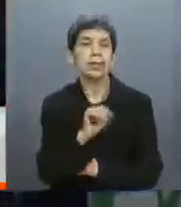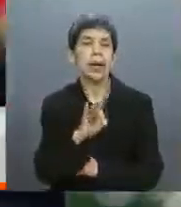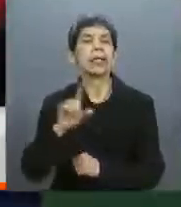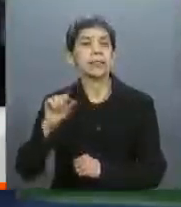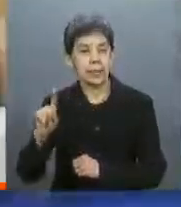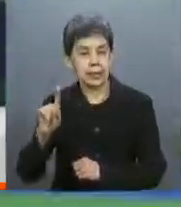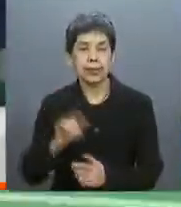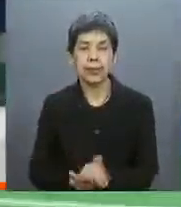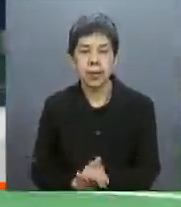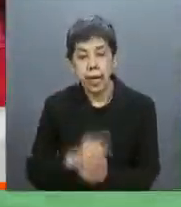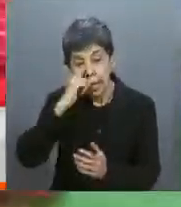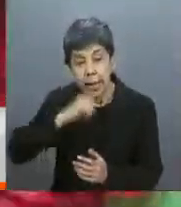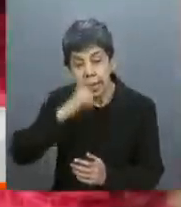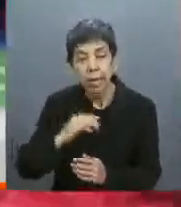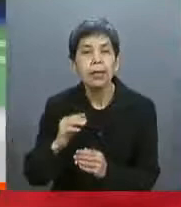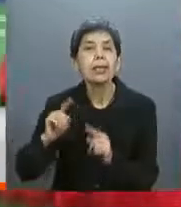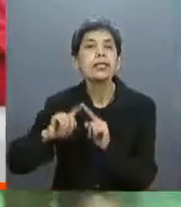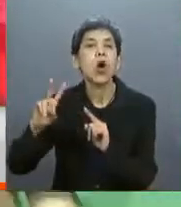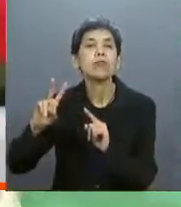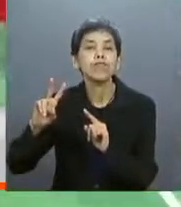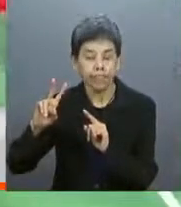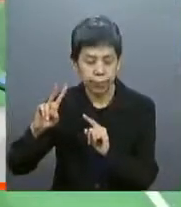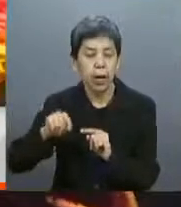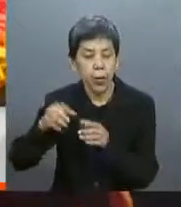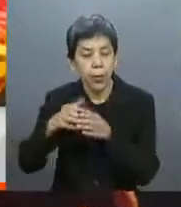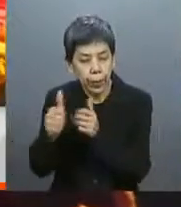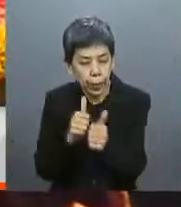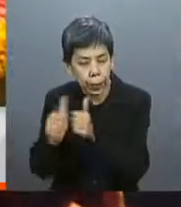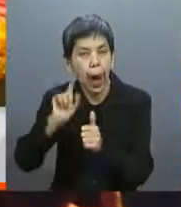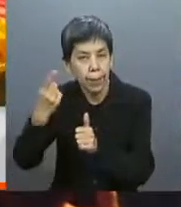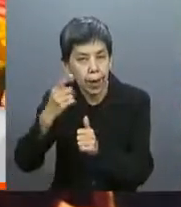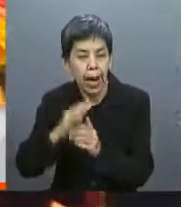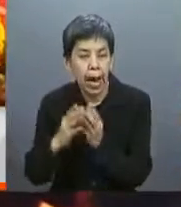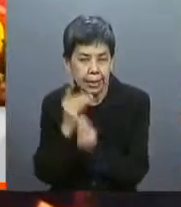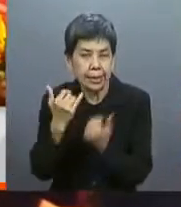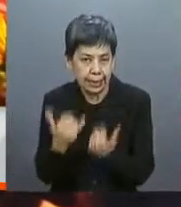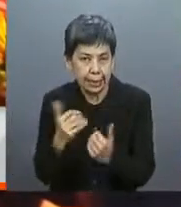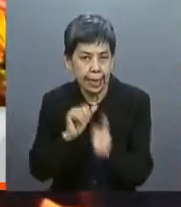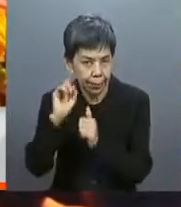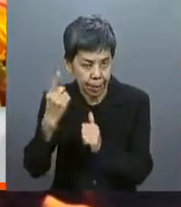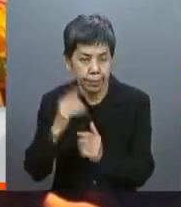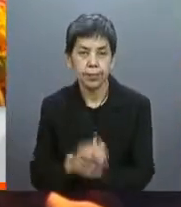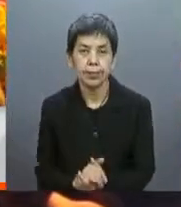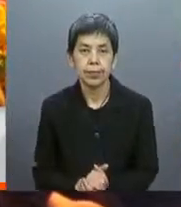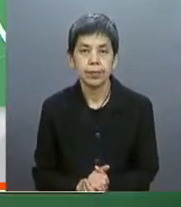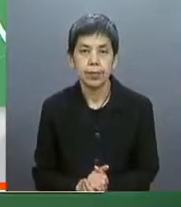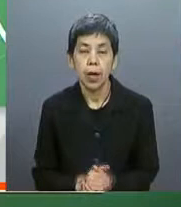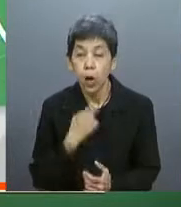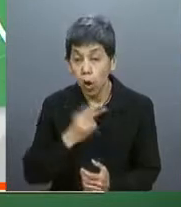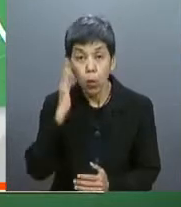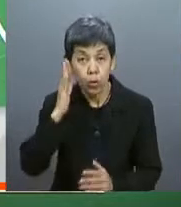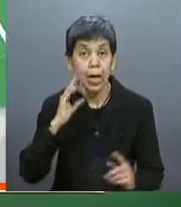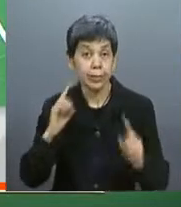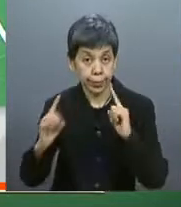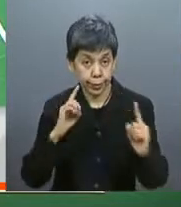18ต่อ21คู่สาวไทยได้แค่รองแชมป์ก่อนเตรียมตัวไปแข่งขันออลอิงแลนด์ในสัปดาห์นี้จากนั้นไปดูชาย